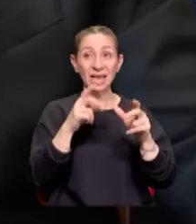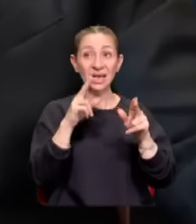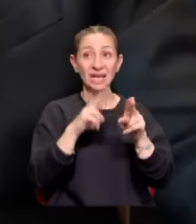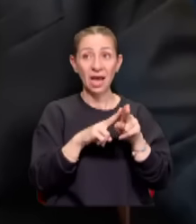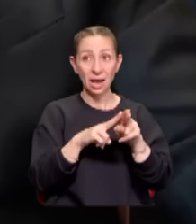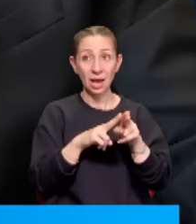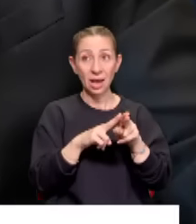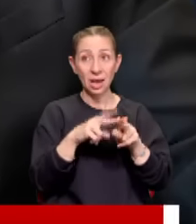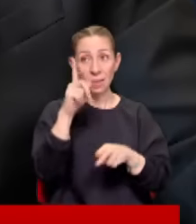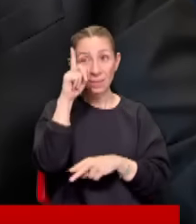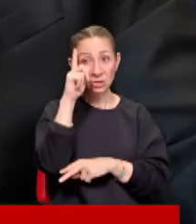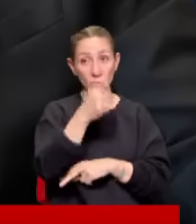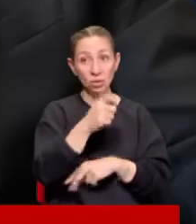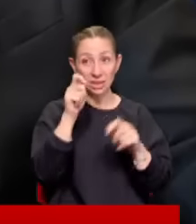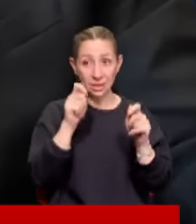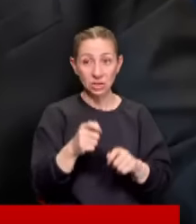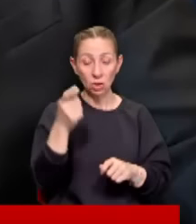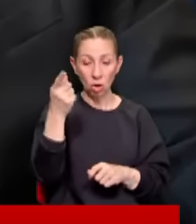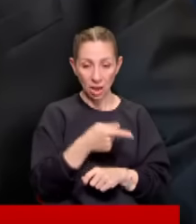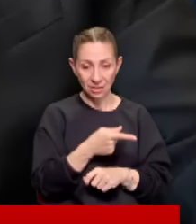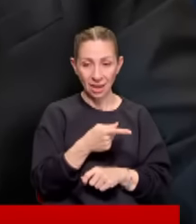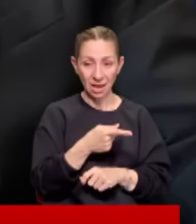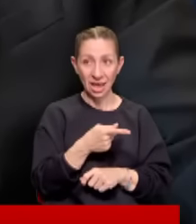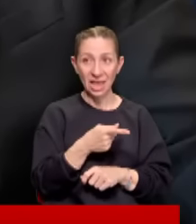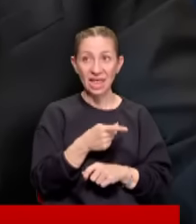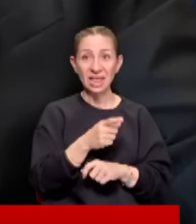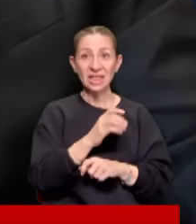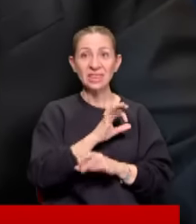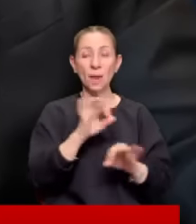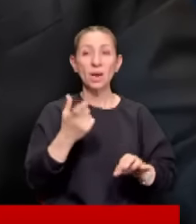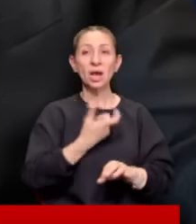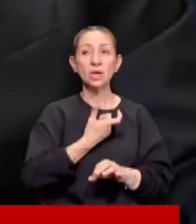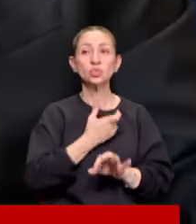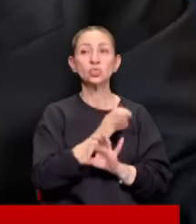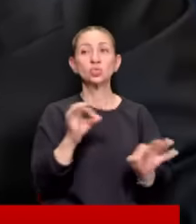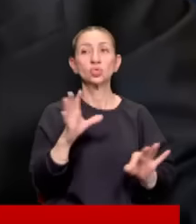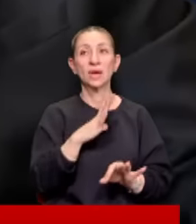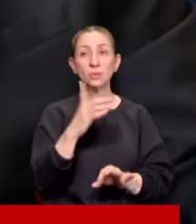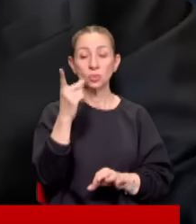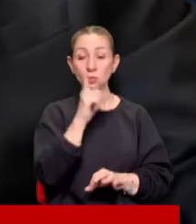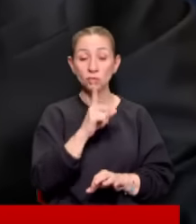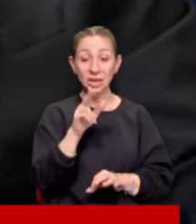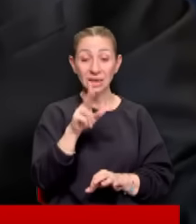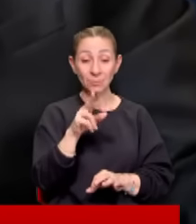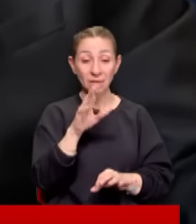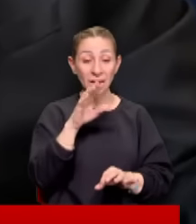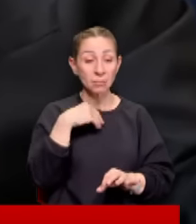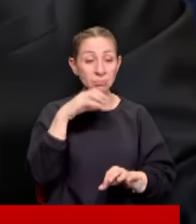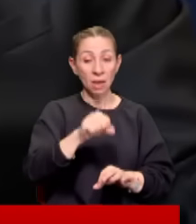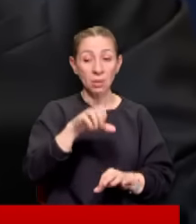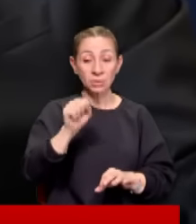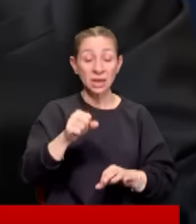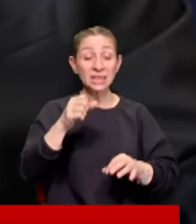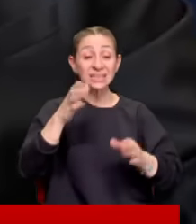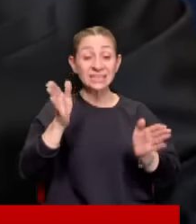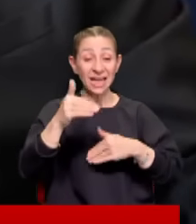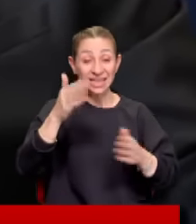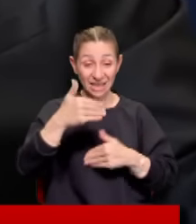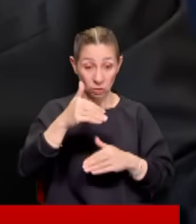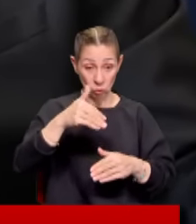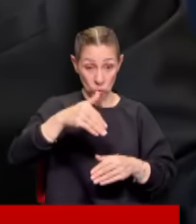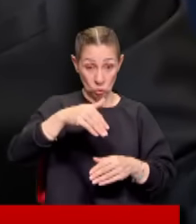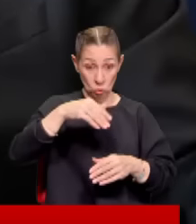Kurulu'na başvuru yapılacak oranda tam kanunsuzluk hali var. Yüze yakın tespit ettiğimiz sandık kurulu